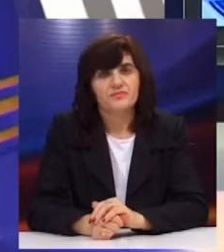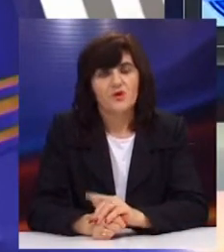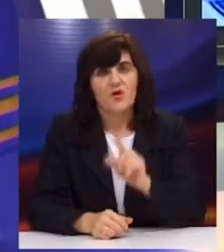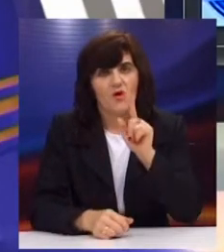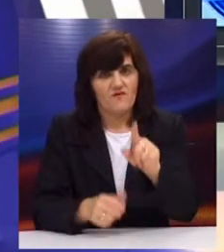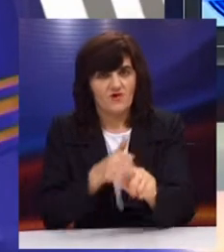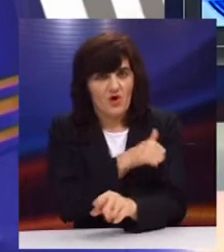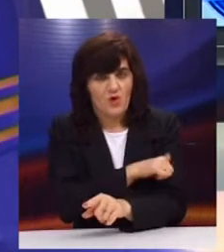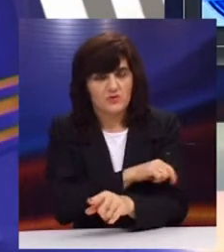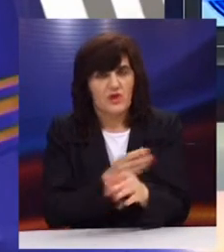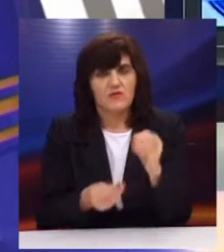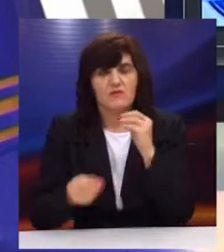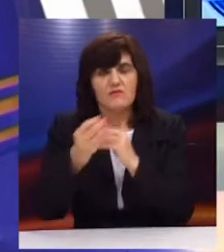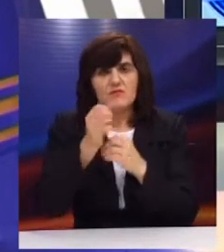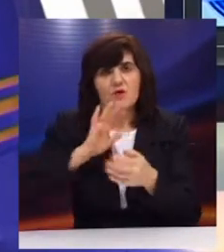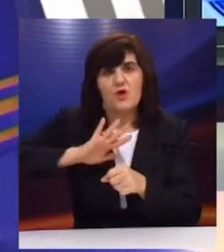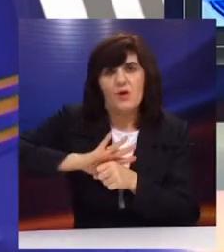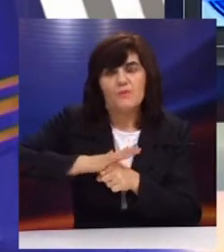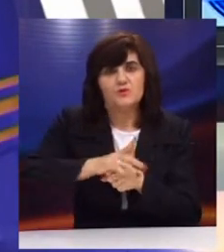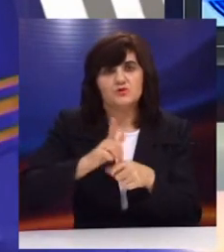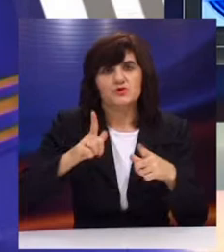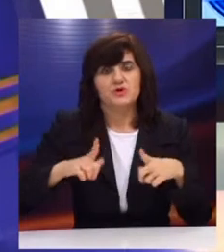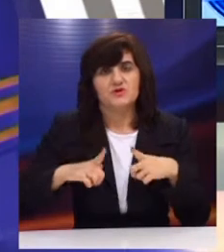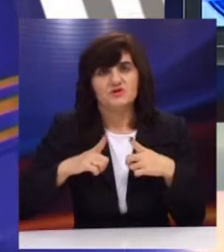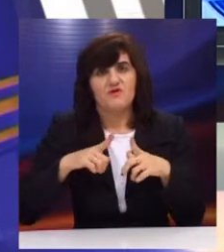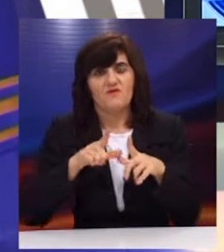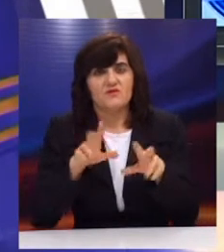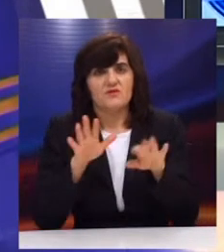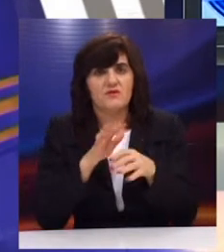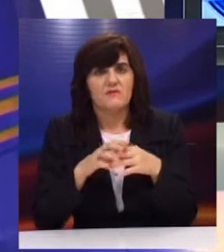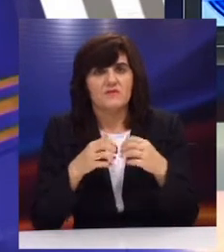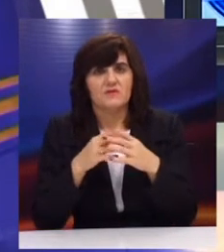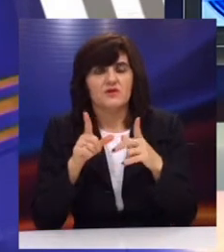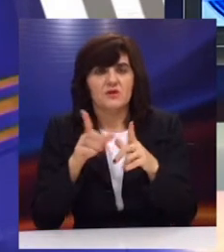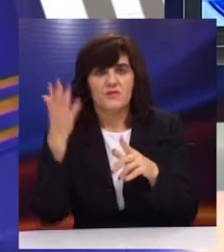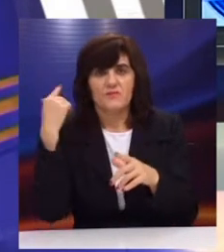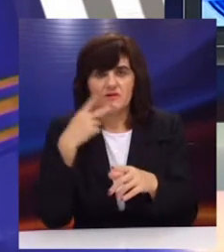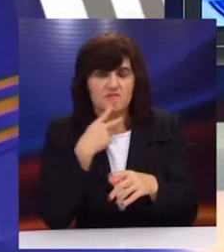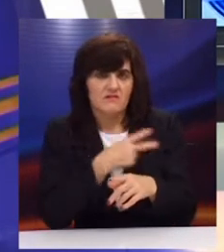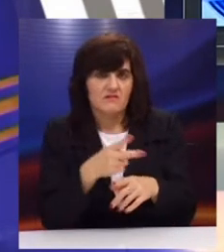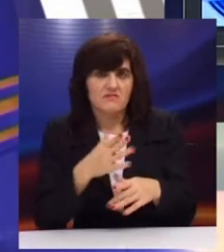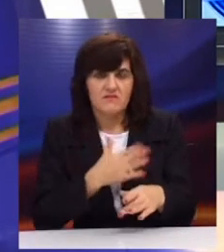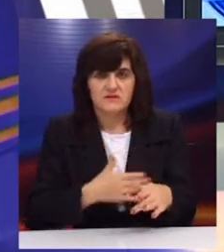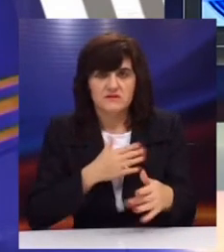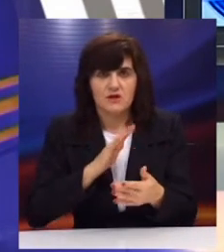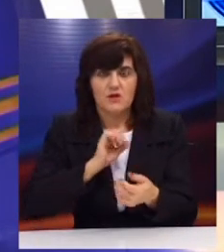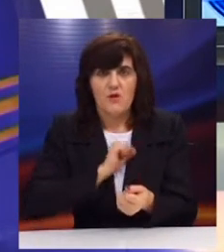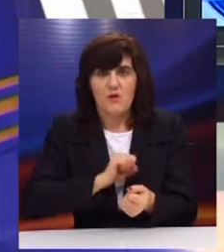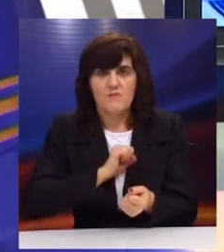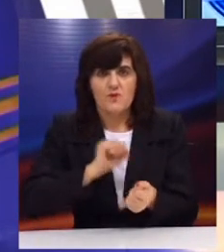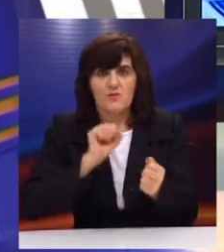Ove godine povećan je broj slučajeva mučenja i zlostavljanja životinja u odnosu na prošlu godinu. U dva slučaja na brutalan način su mučene